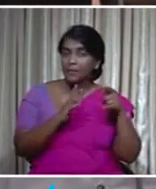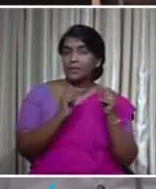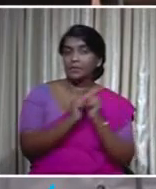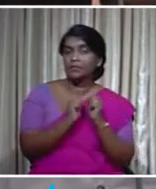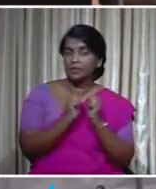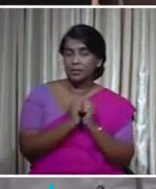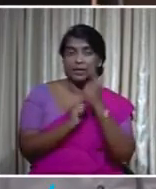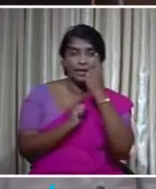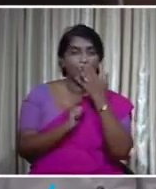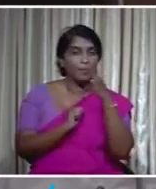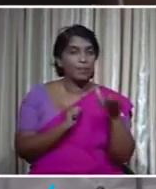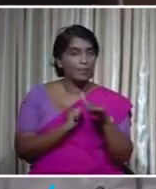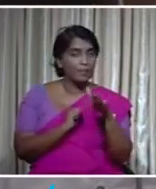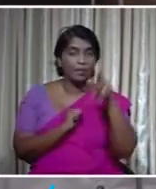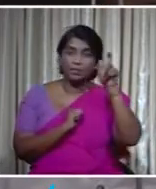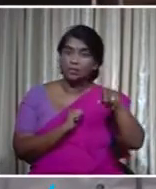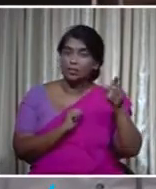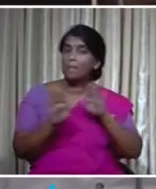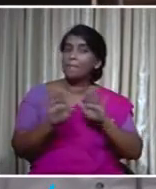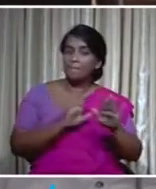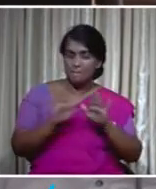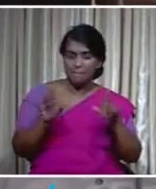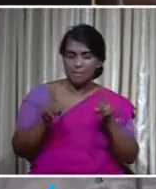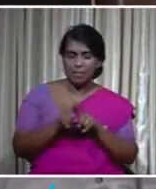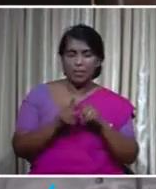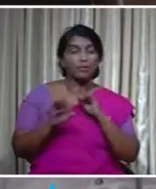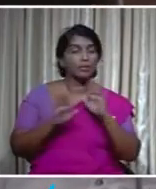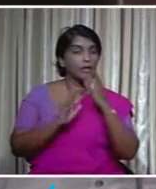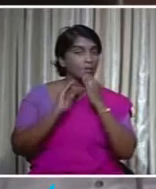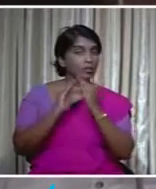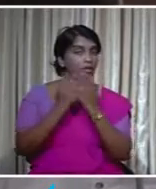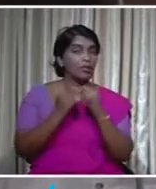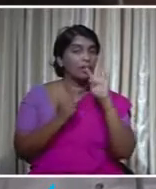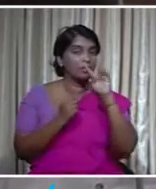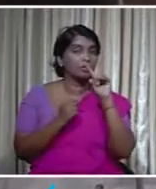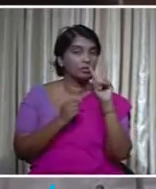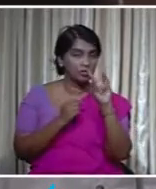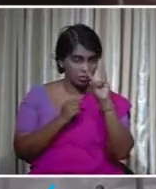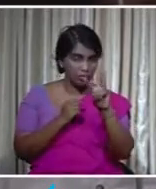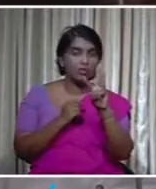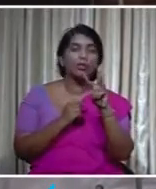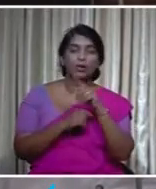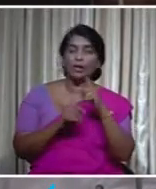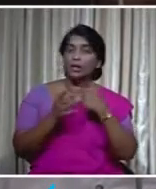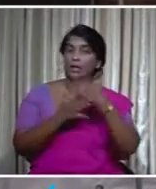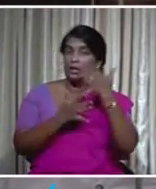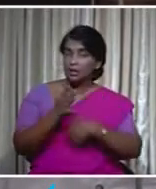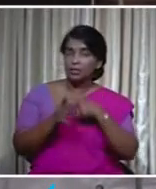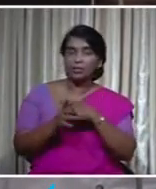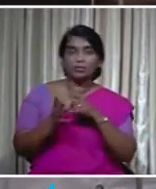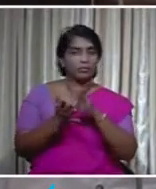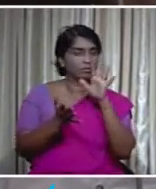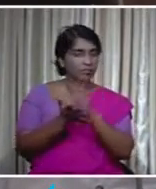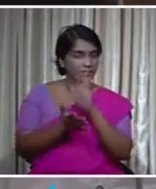தலைமை தாங்கக்கூடிய நிர்வாகம் செய்யக்கூடிய பாடசாலைகள் 43 பாடசாலைகள் சுற்றறிக்கை மூலம் இலங்கையிலே சொல்லப்பட்டிருக்கிறது. இலங்கை